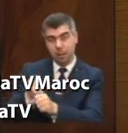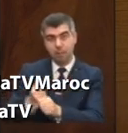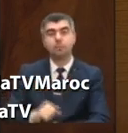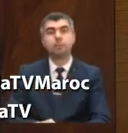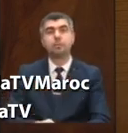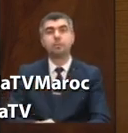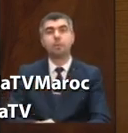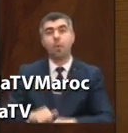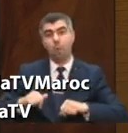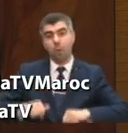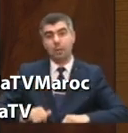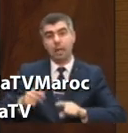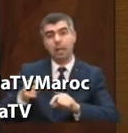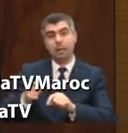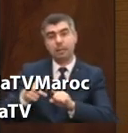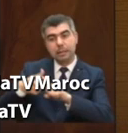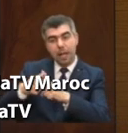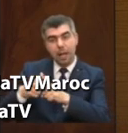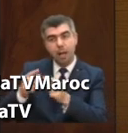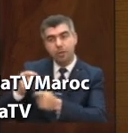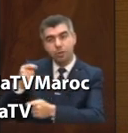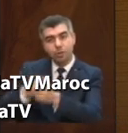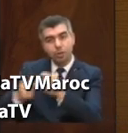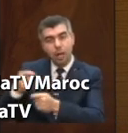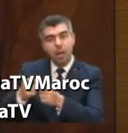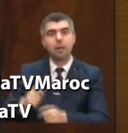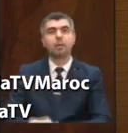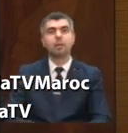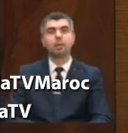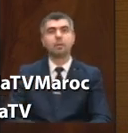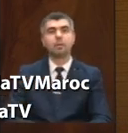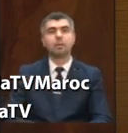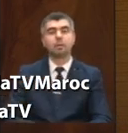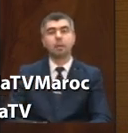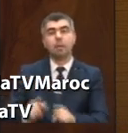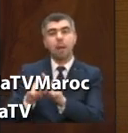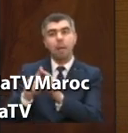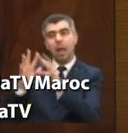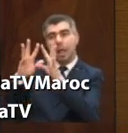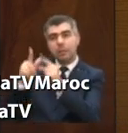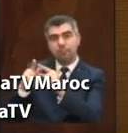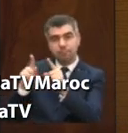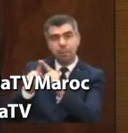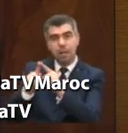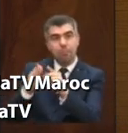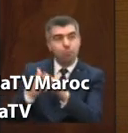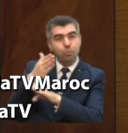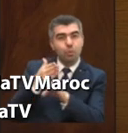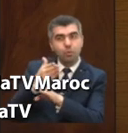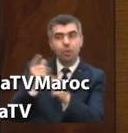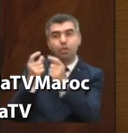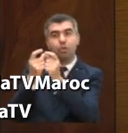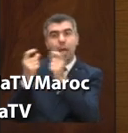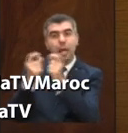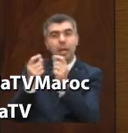المهني ووزارة الصناعة والتجارة المذكورة أعلاه. وقد بلغ عدد المؤسسات التي نظمت لها زيارات ميدانية من